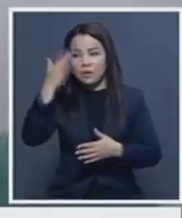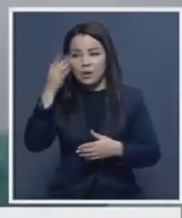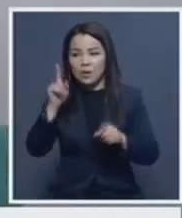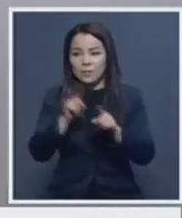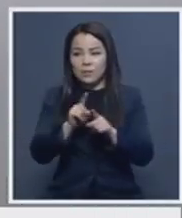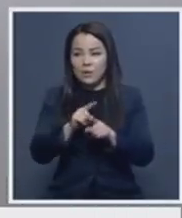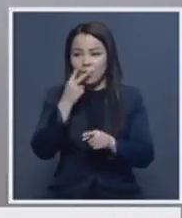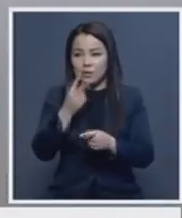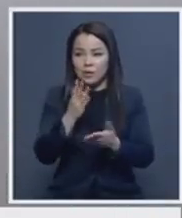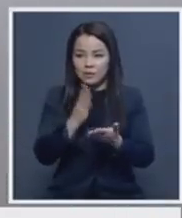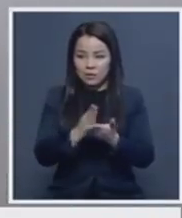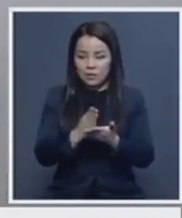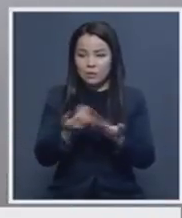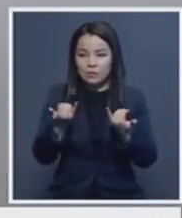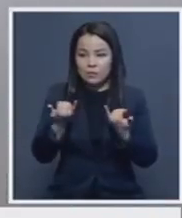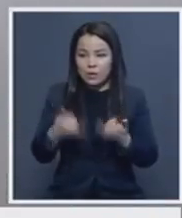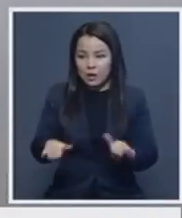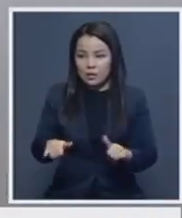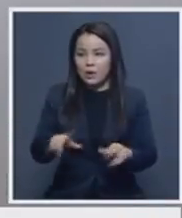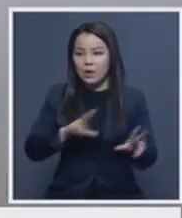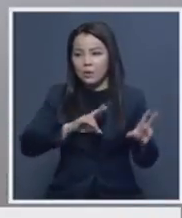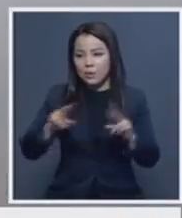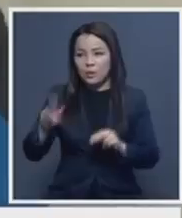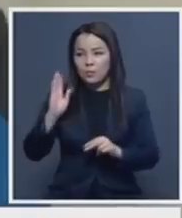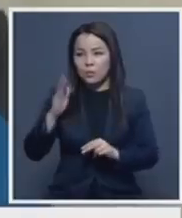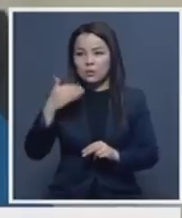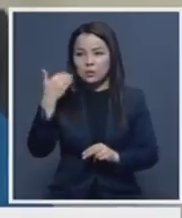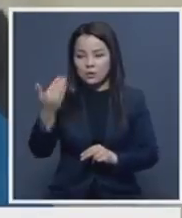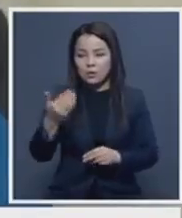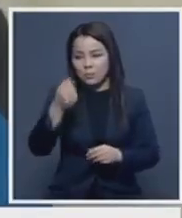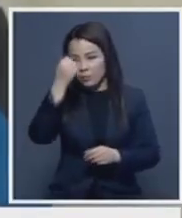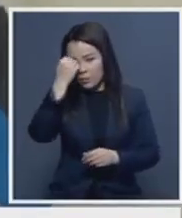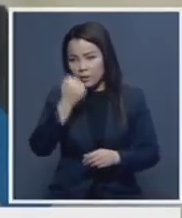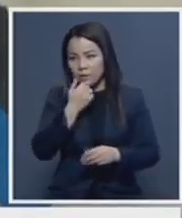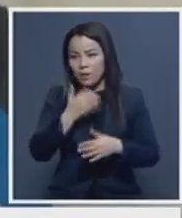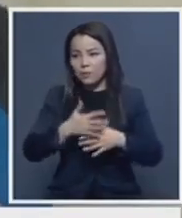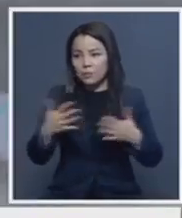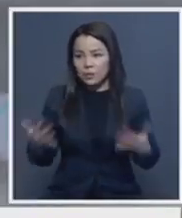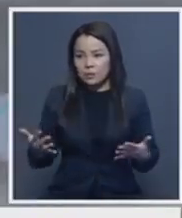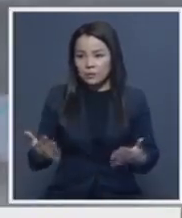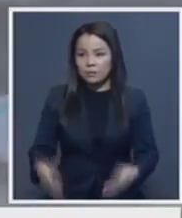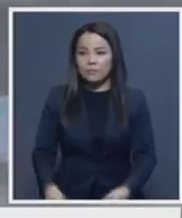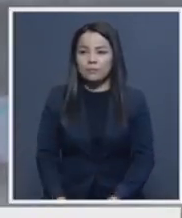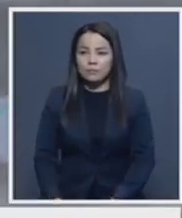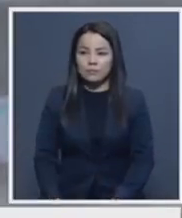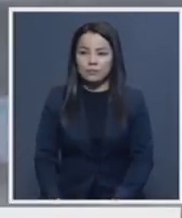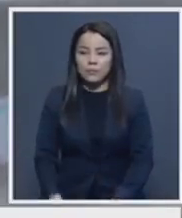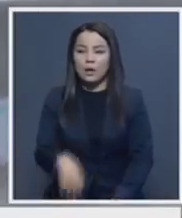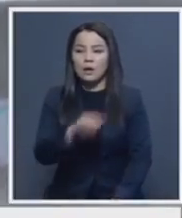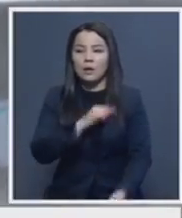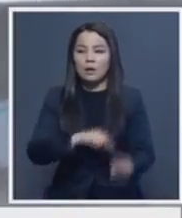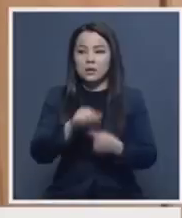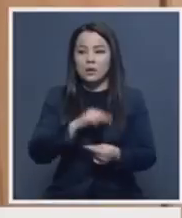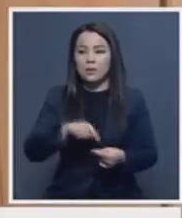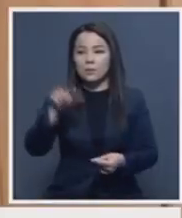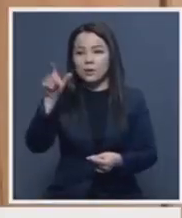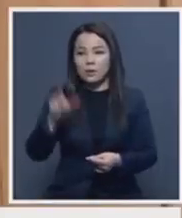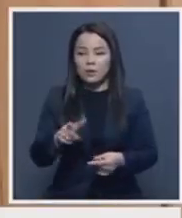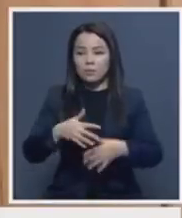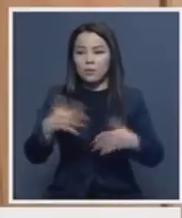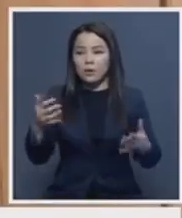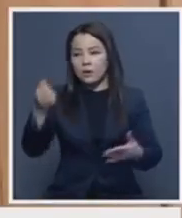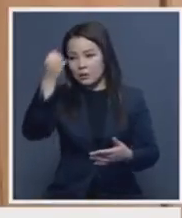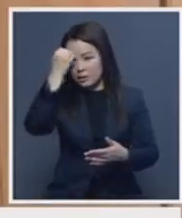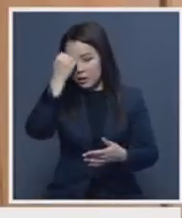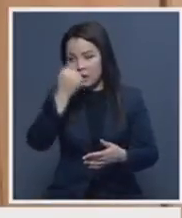түс болғандай болыптыр бізге. Бақытты болыңыз Тимураға. Рахмет. Кәсіпкерлерге айтатын үндеуім осы